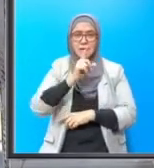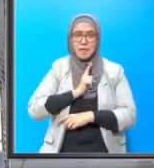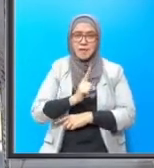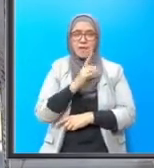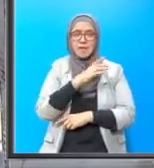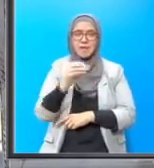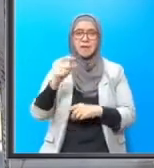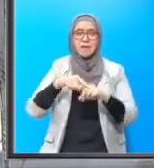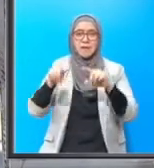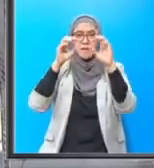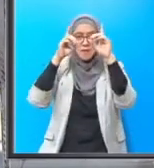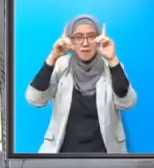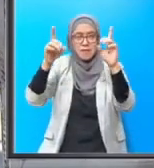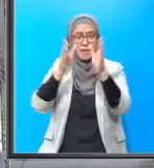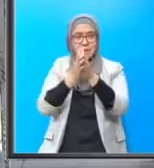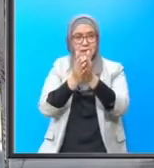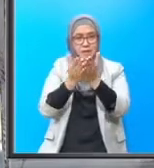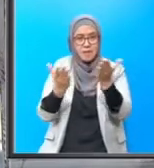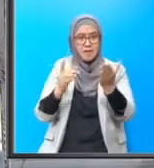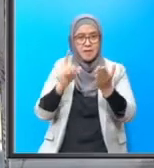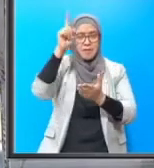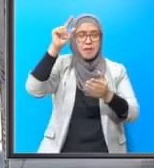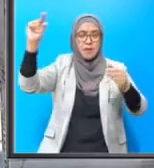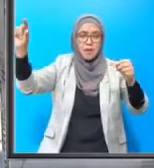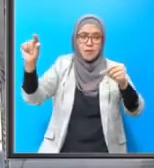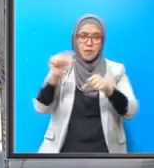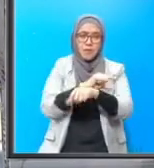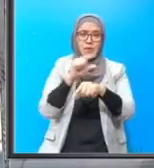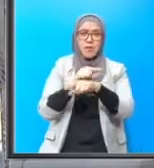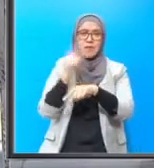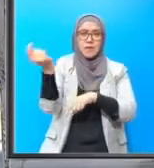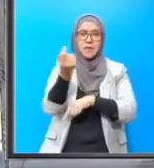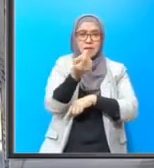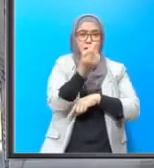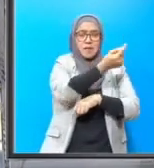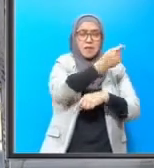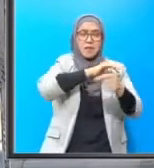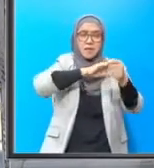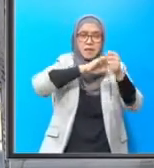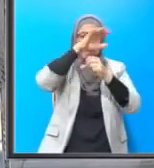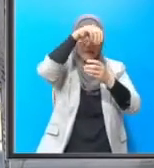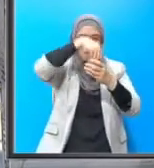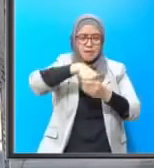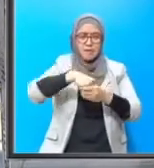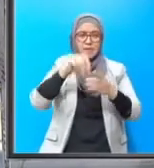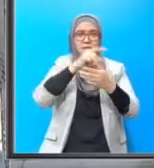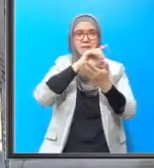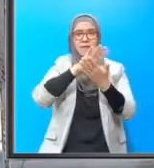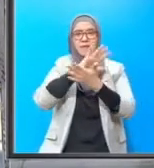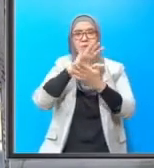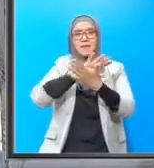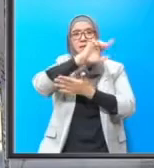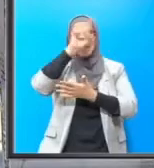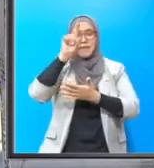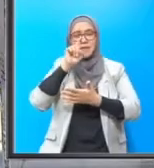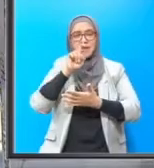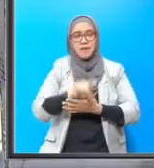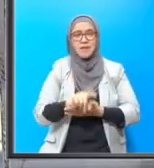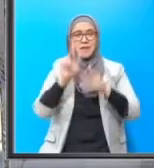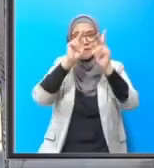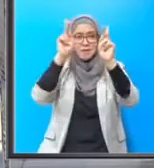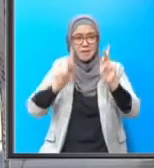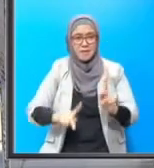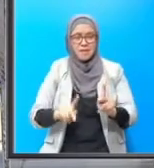al-qur'an dan al-sunnah Nunukan Jawi sepenuhnya termasuk dalam soalan peperiksaan untuk malu mana yang bernama juga